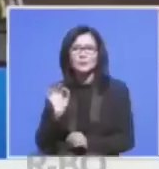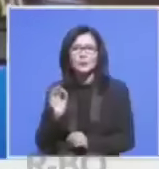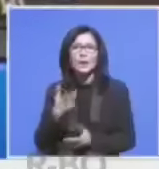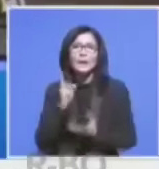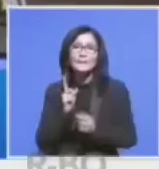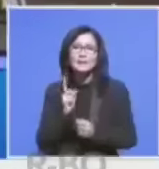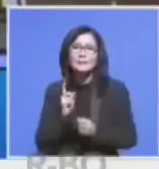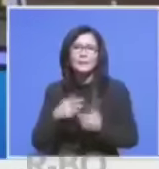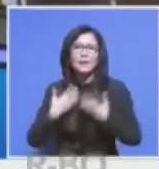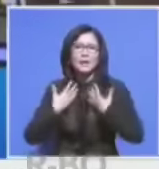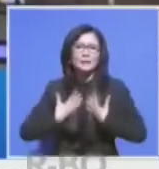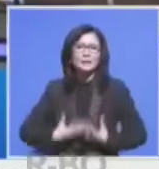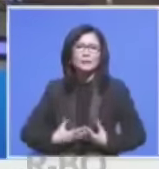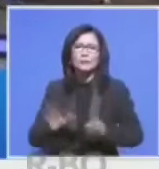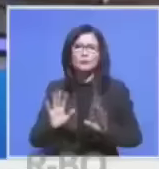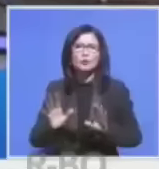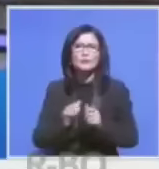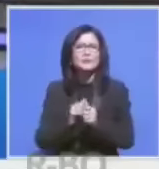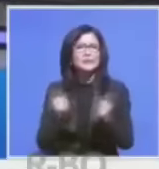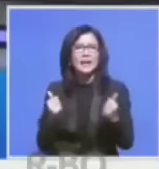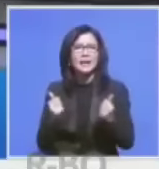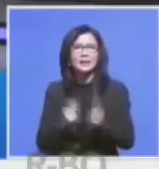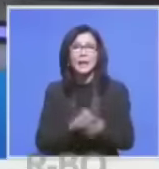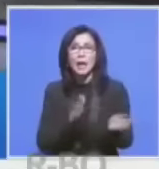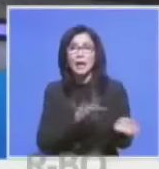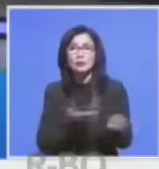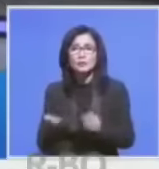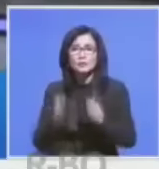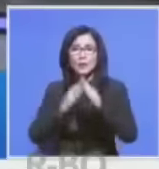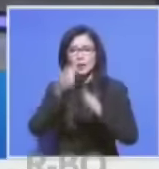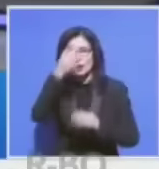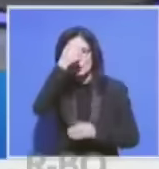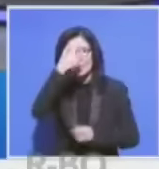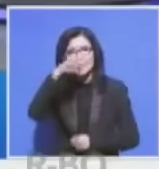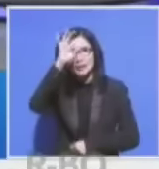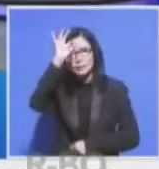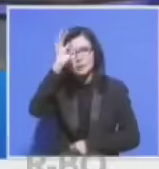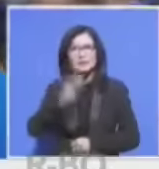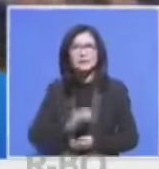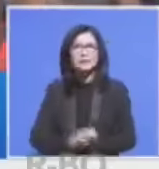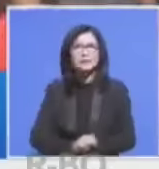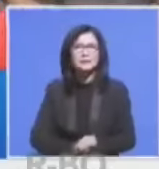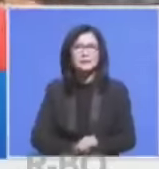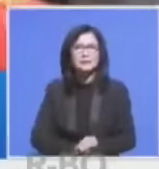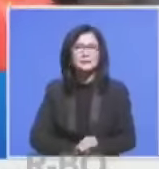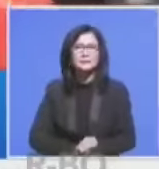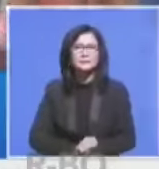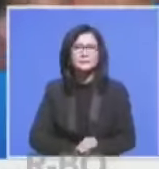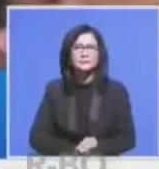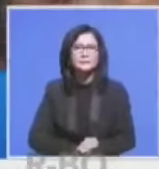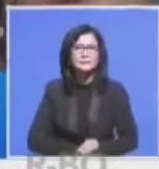kondisinya belum stabil dan harus dirujuk ke Rumah Sakit Polri, Jakarta Timur.